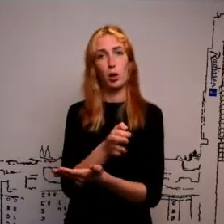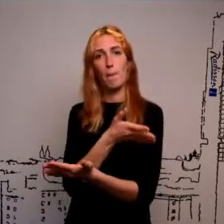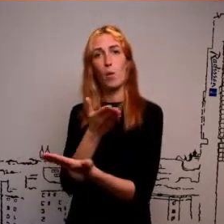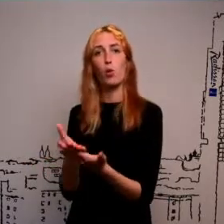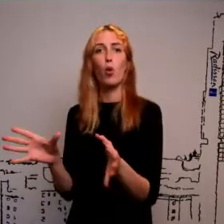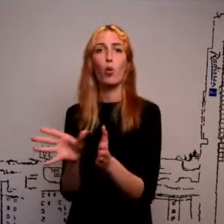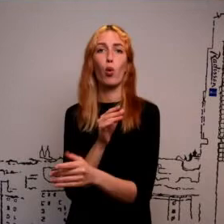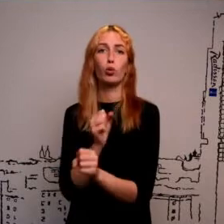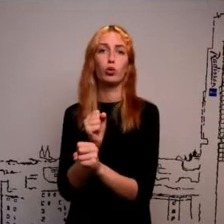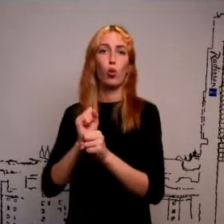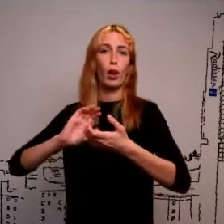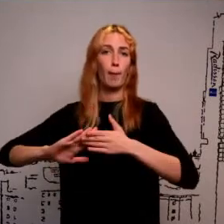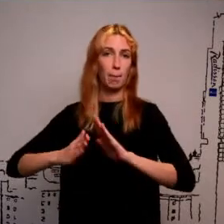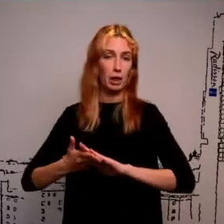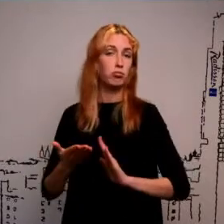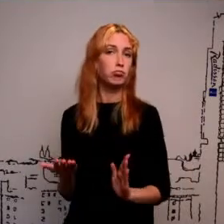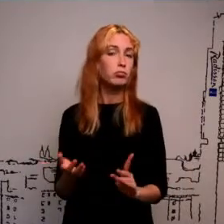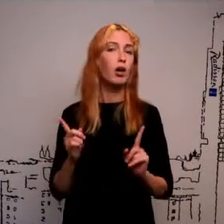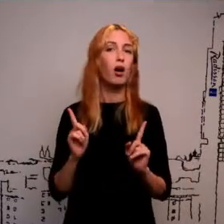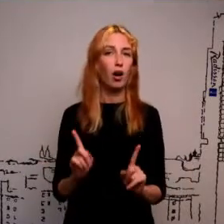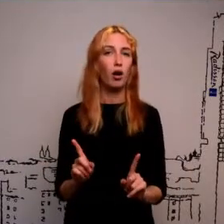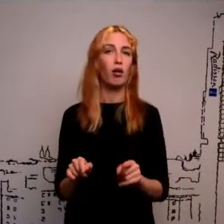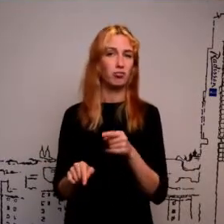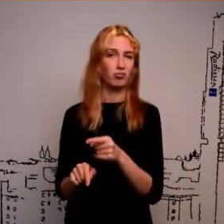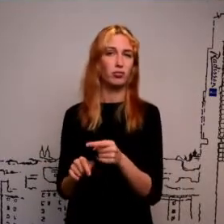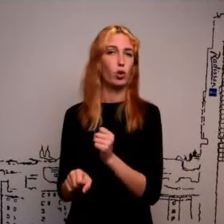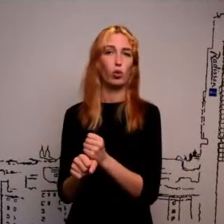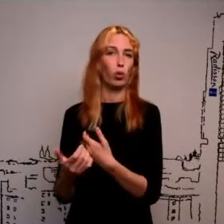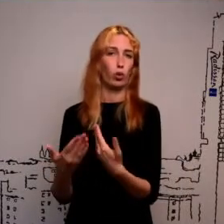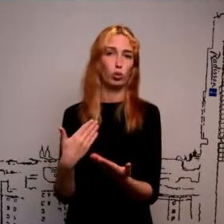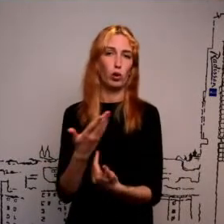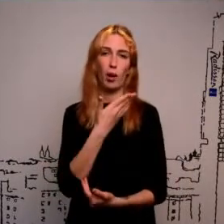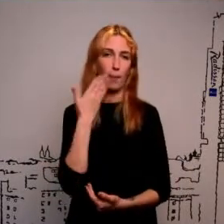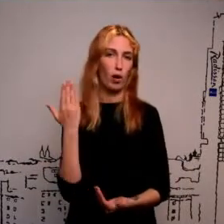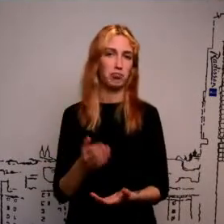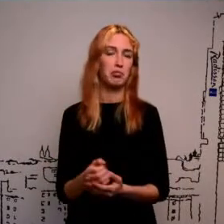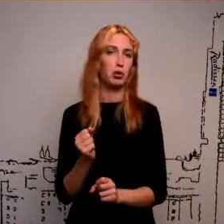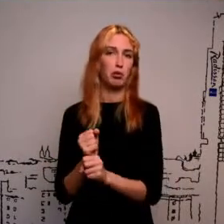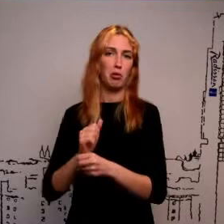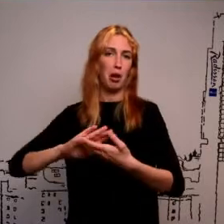mitte. Aga antud juhul me ikkagi ei räägi töösuhtest, et töölepingust me ei räägi.